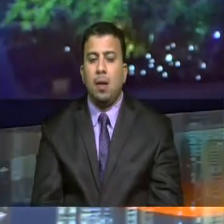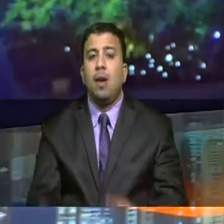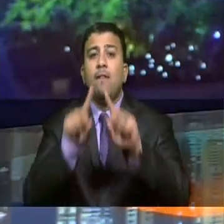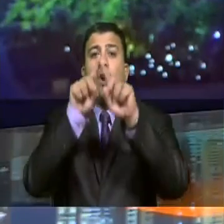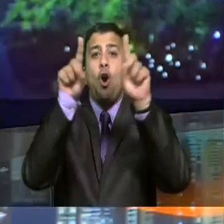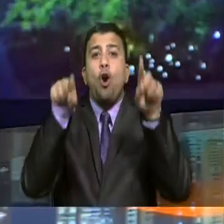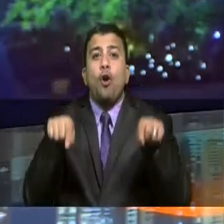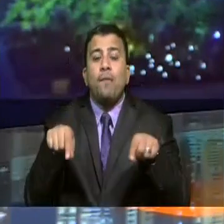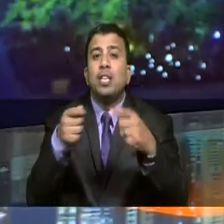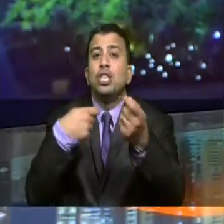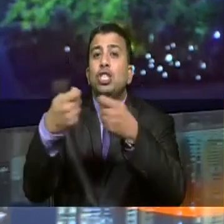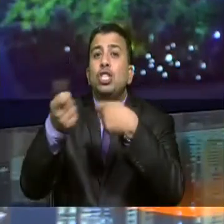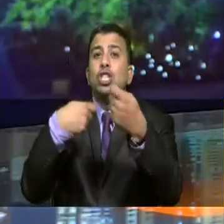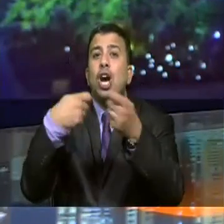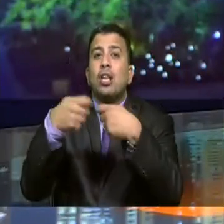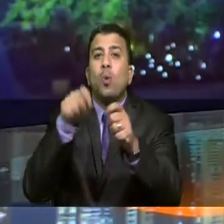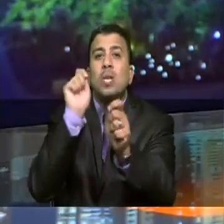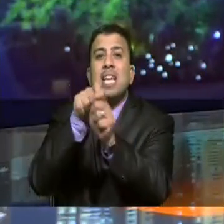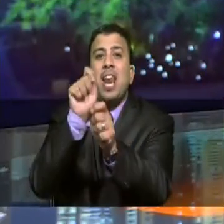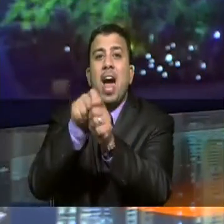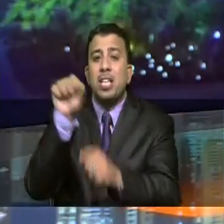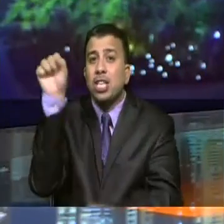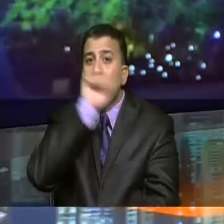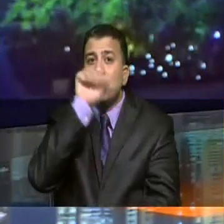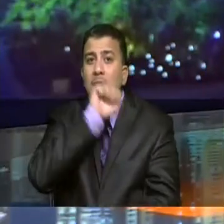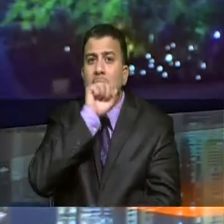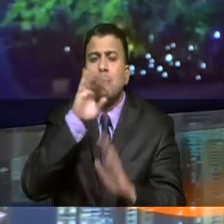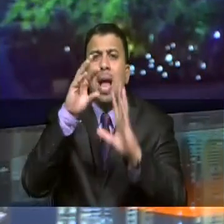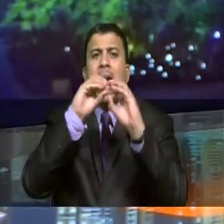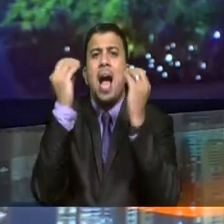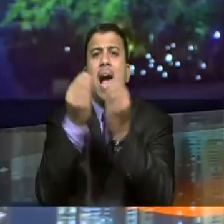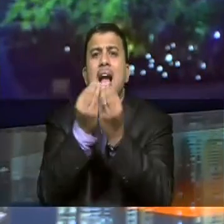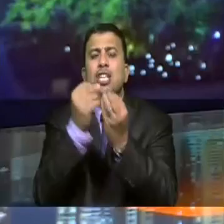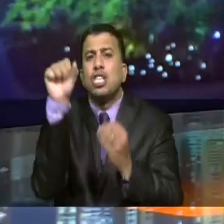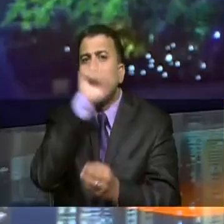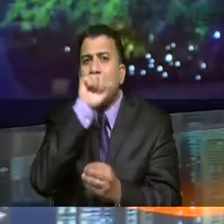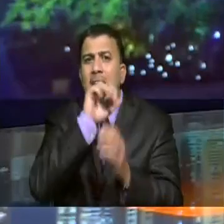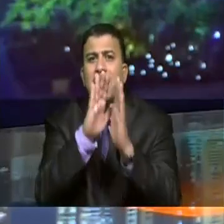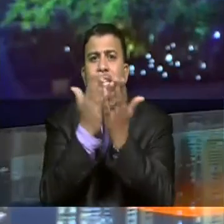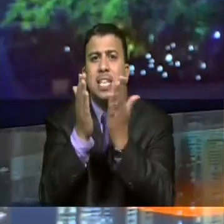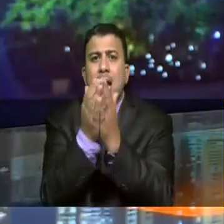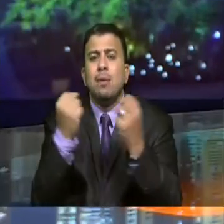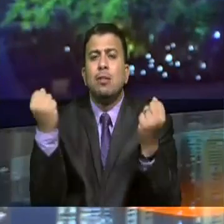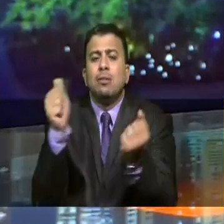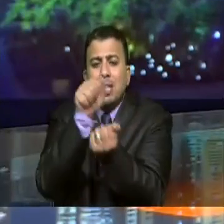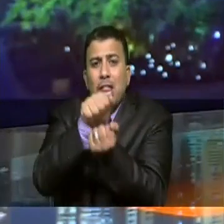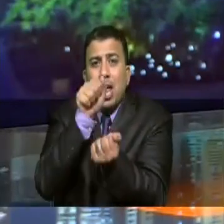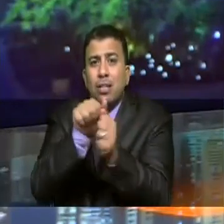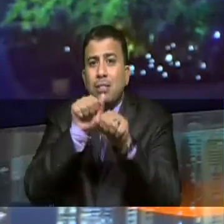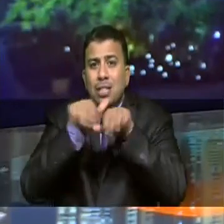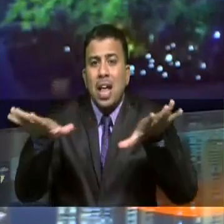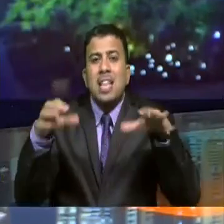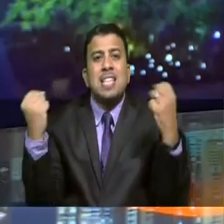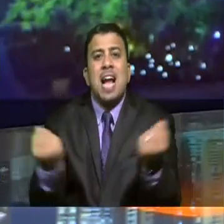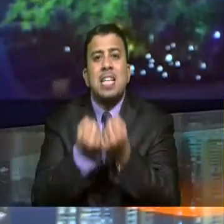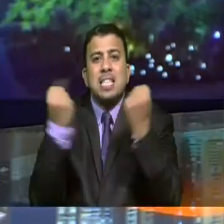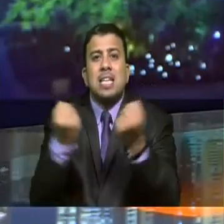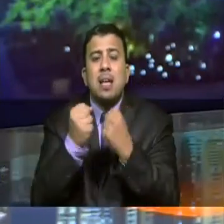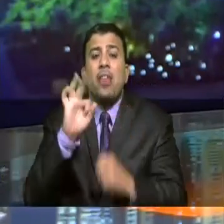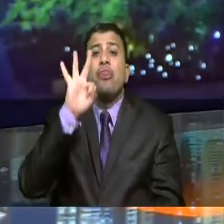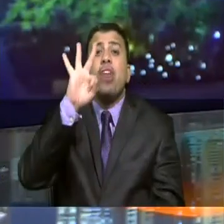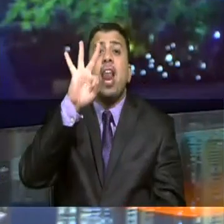في غرفة تجارة وصناعة الشرقة نظمت هيئة الشرقة للكتابة برنامج تدريب الناشرين والمستمر على